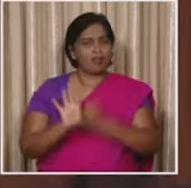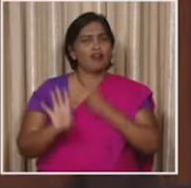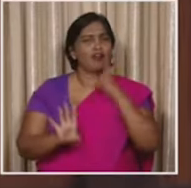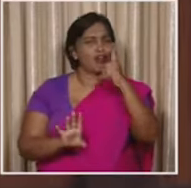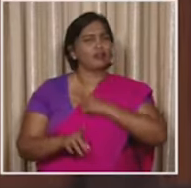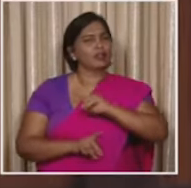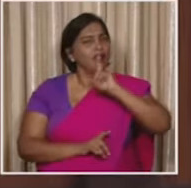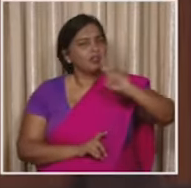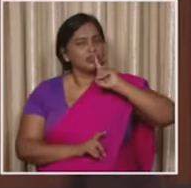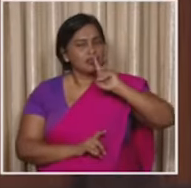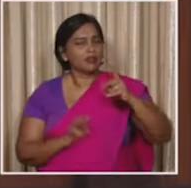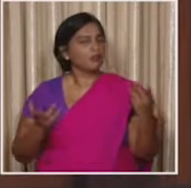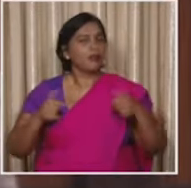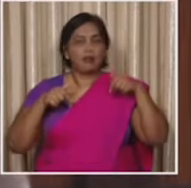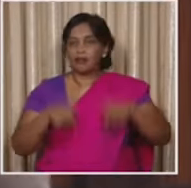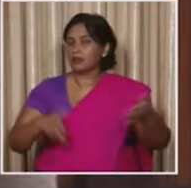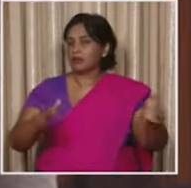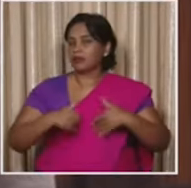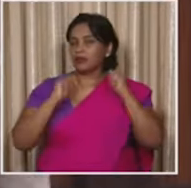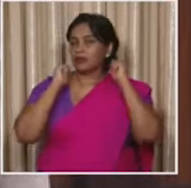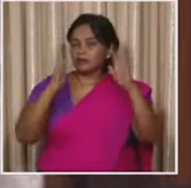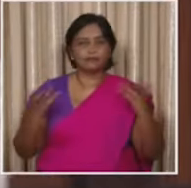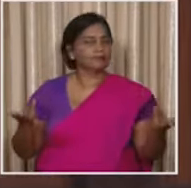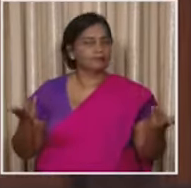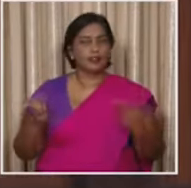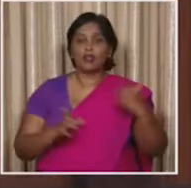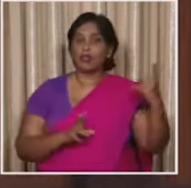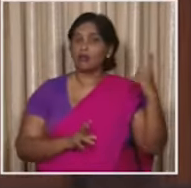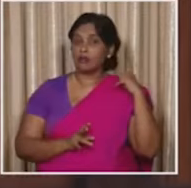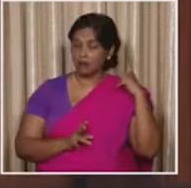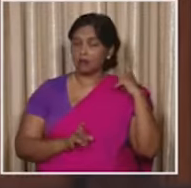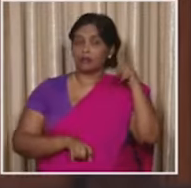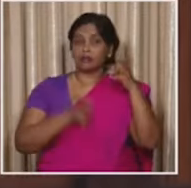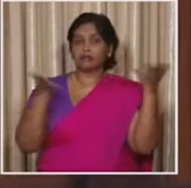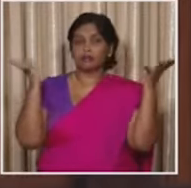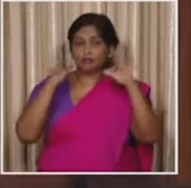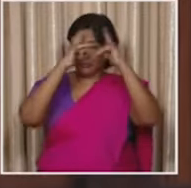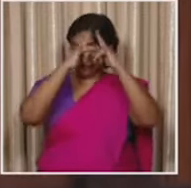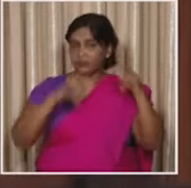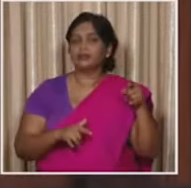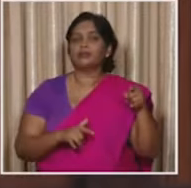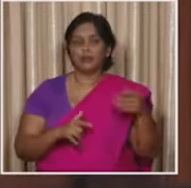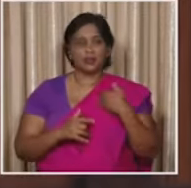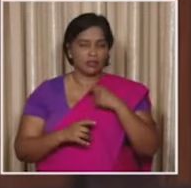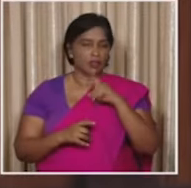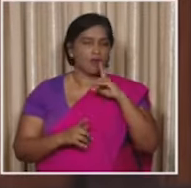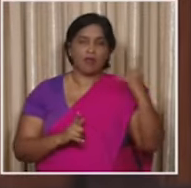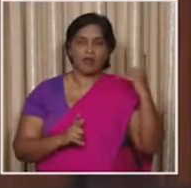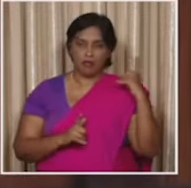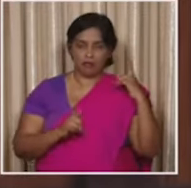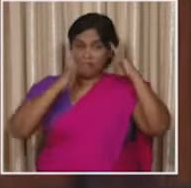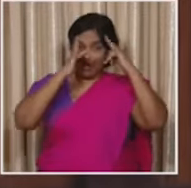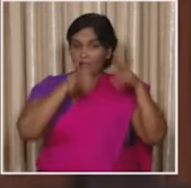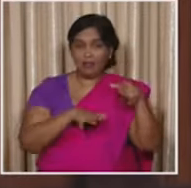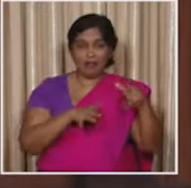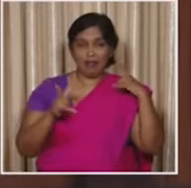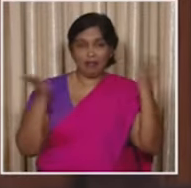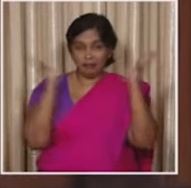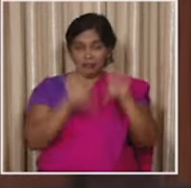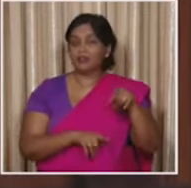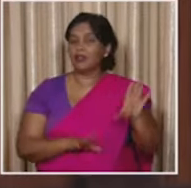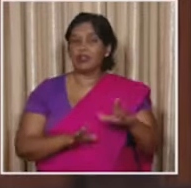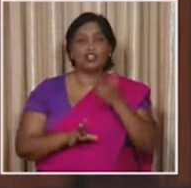Mother Munda Tramille. Ranu Muangal Hutter the Betty, Makal Pavanekitha, Ranu Muangal Hutter, Makal Pavanekitha, Parasal